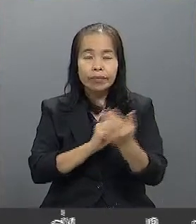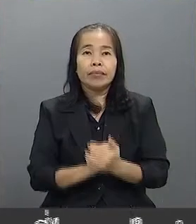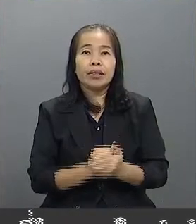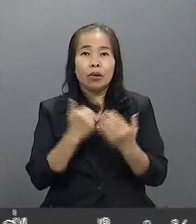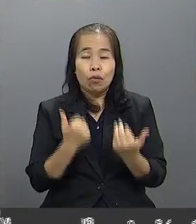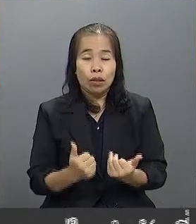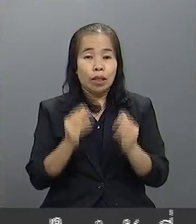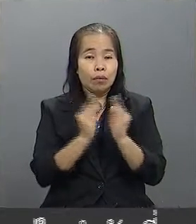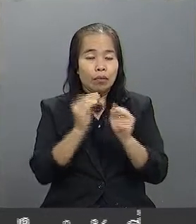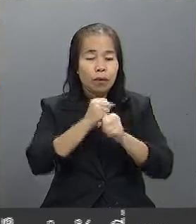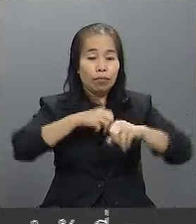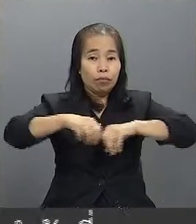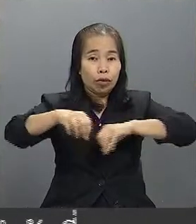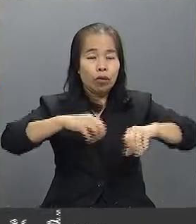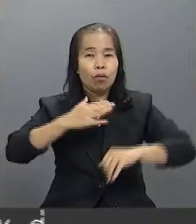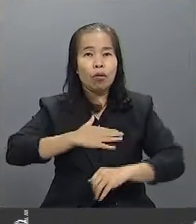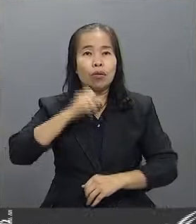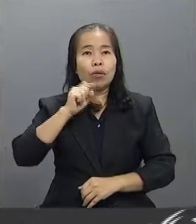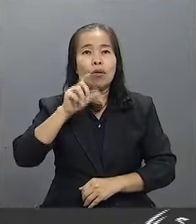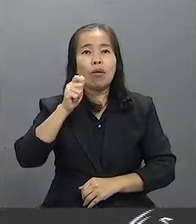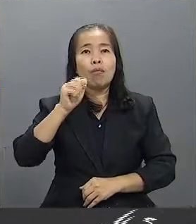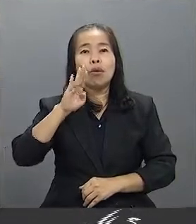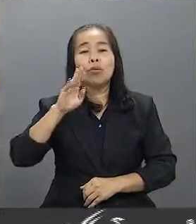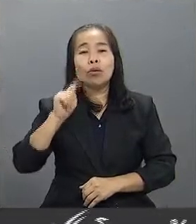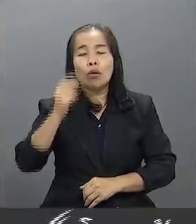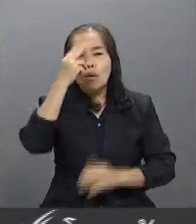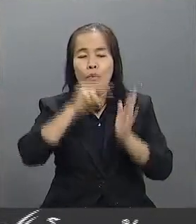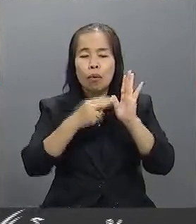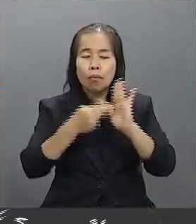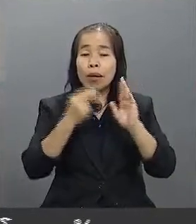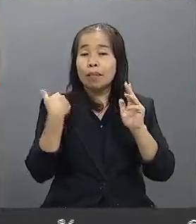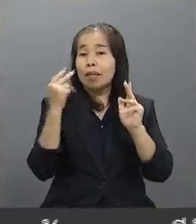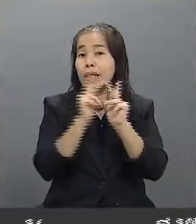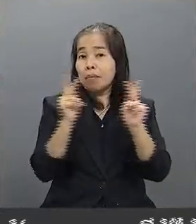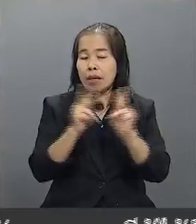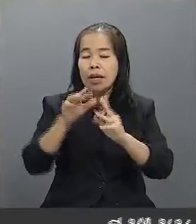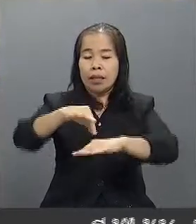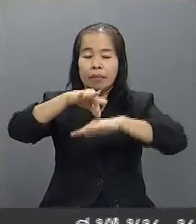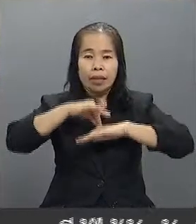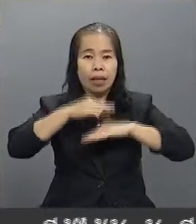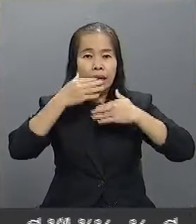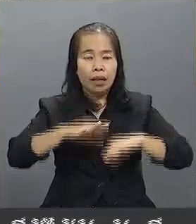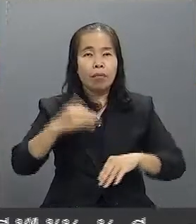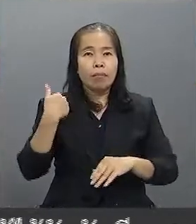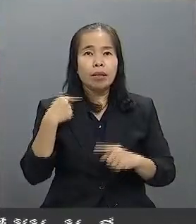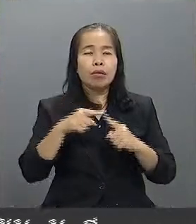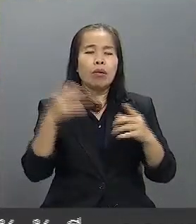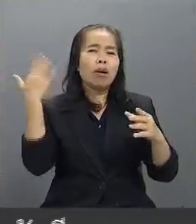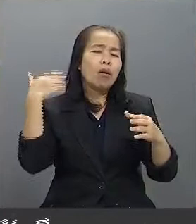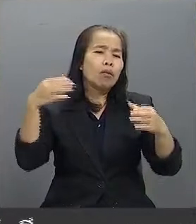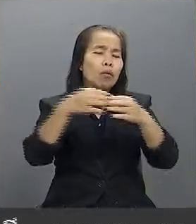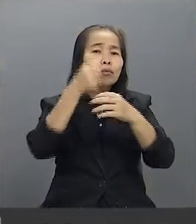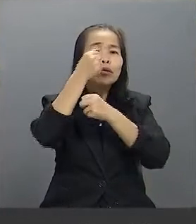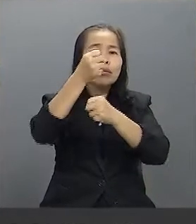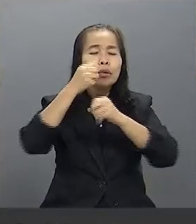เคลื่อนของส.อบตหลังจากที่คณะกรรมการตรวจสอบข้อเท็จจริงที่ได้รับการแต่งตั้งหลังมีการชุมนุมคัดค้านการดำเนินโครงการที่หน้าทำเนียบ